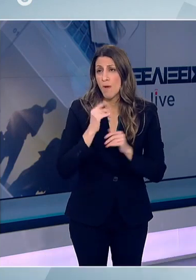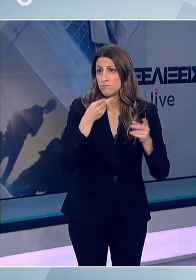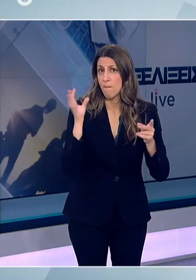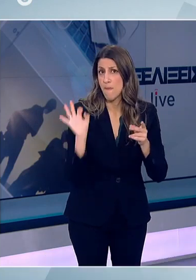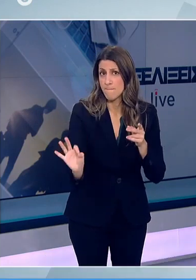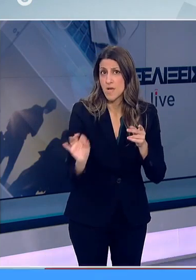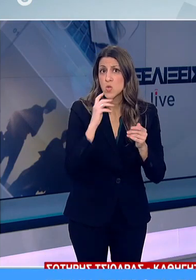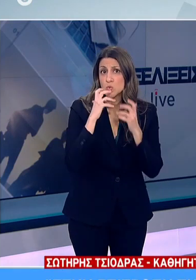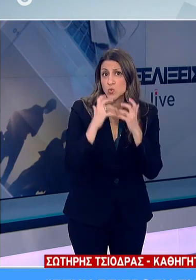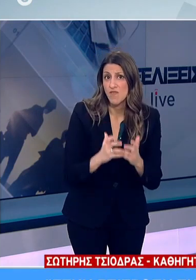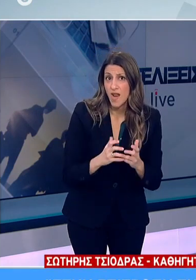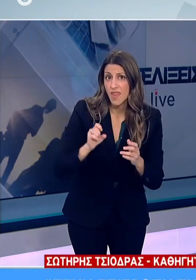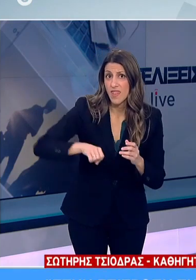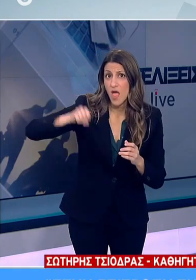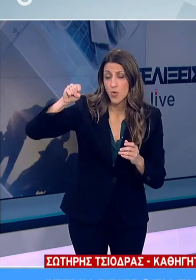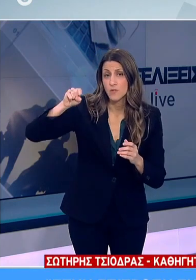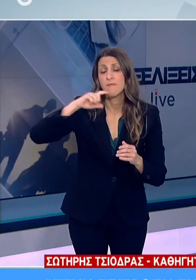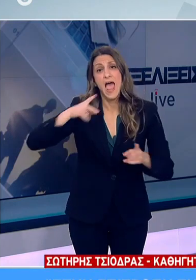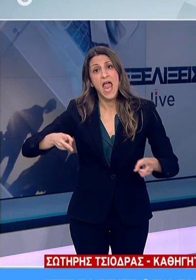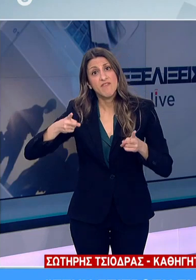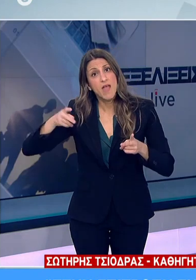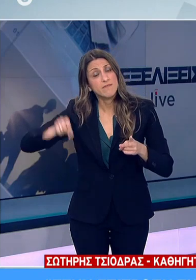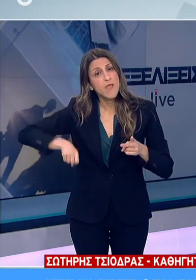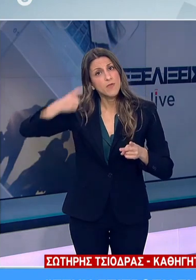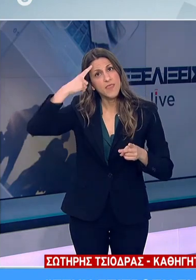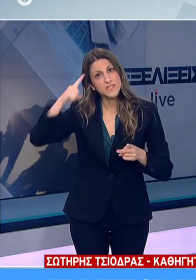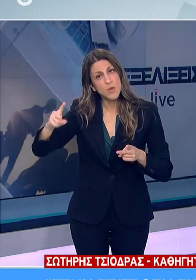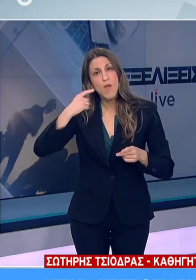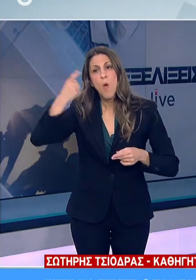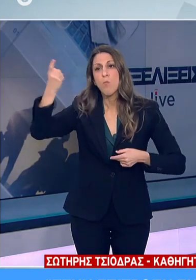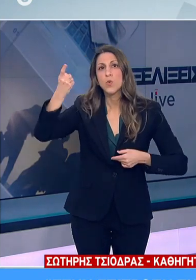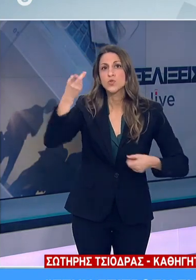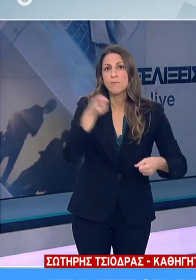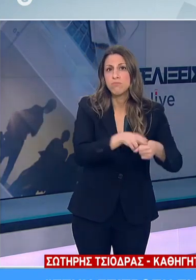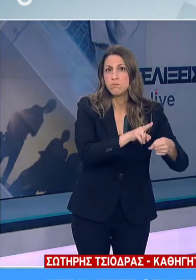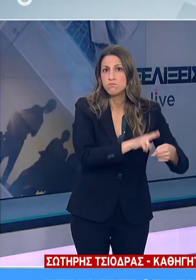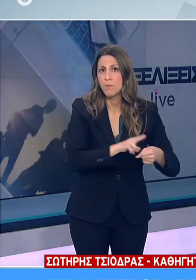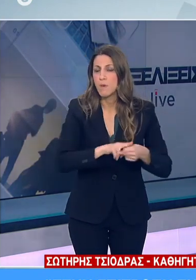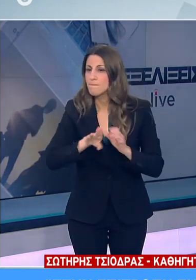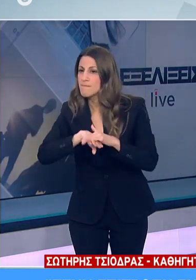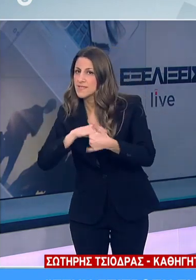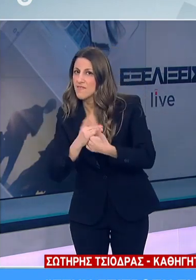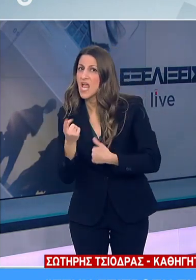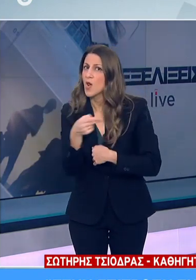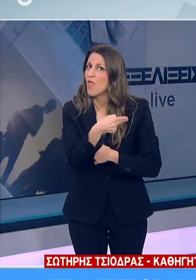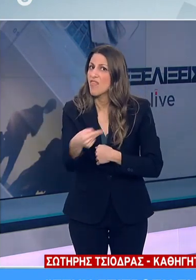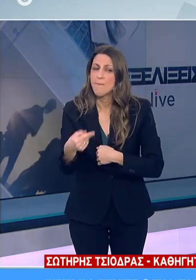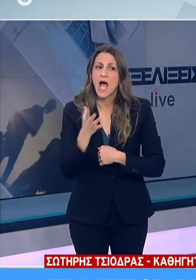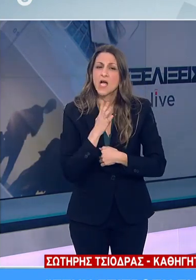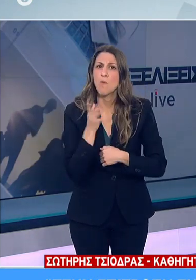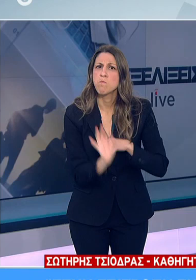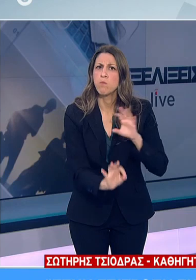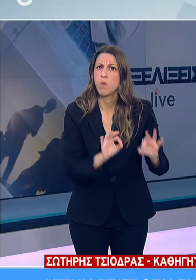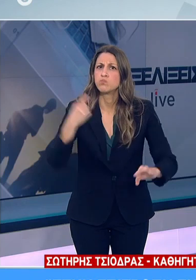Μας ενδιαφέρει το φορτίο της νόσου, μας ενδιαφέρουν οι τάσεις επιδημίας στον χρόνο και μας ενδιαφέρει η χρήση αυτών των δεδομένων για τον